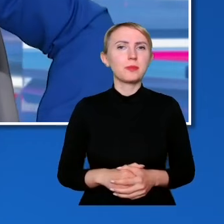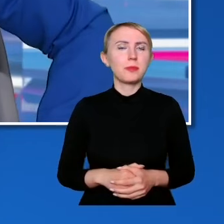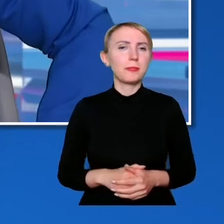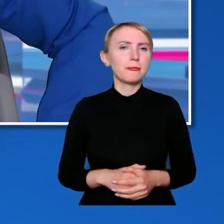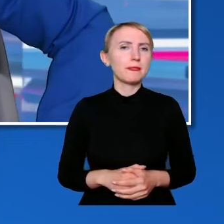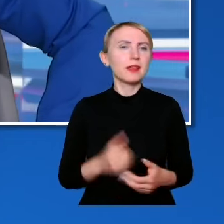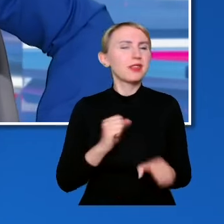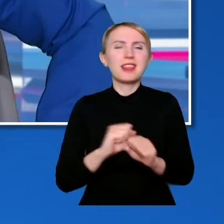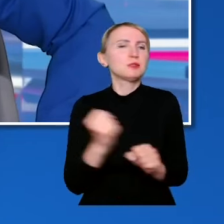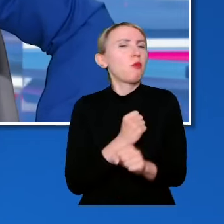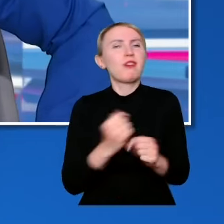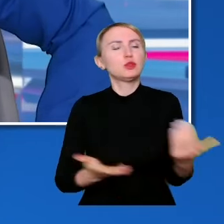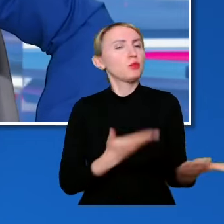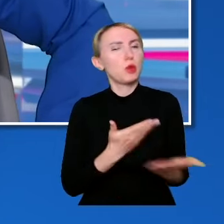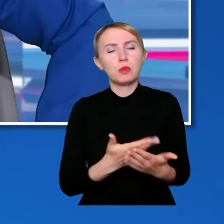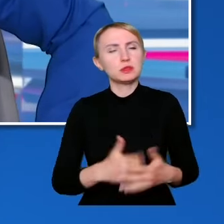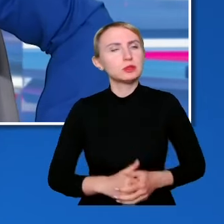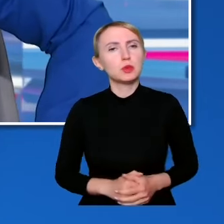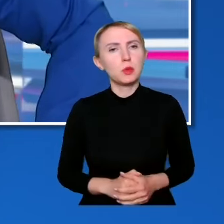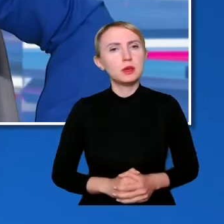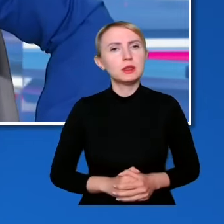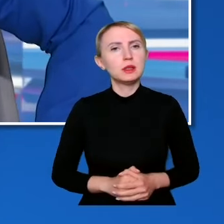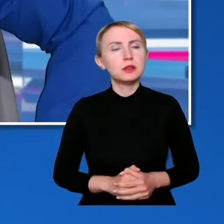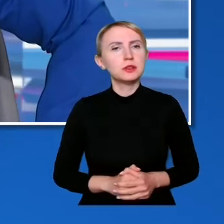nie jest poważną propozycją. Myślę, że tutaj